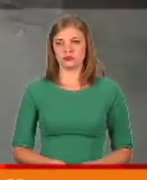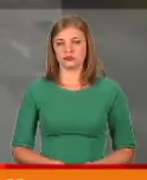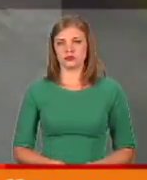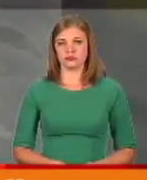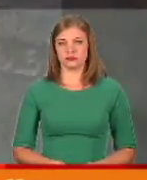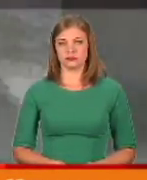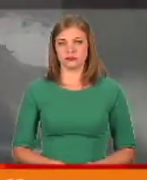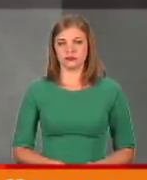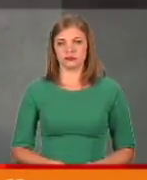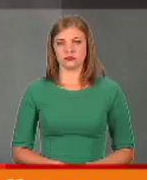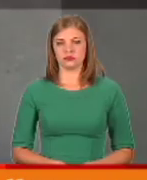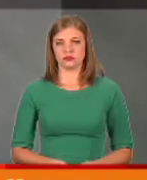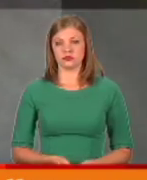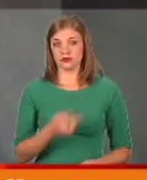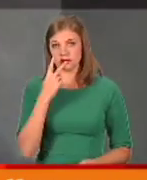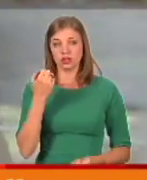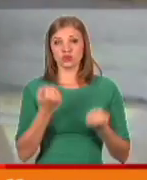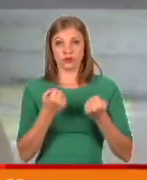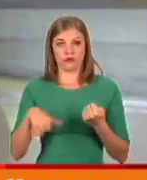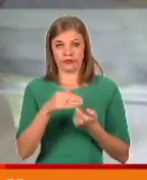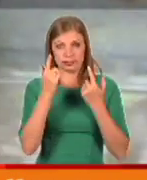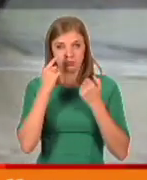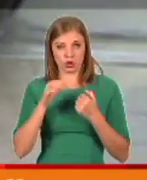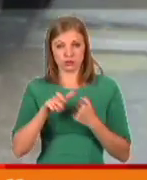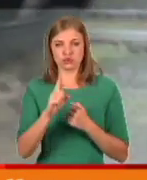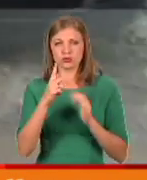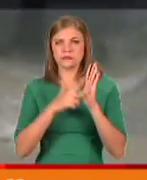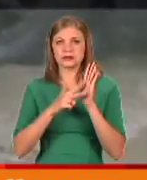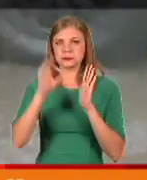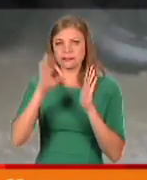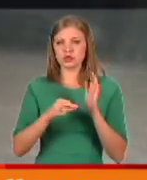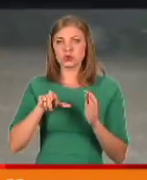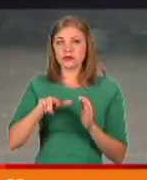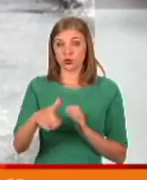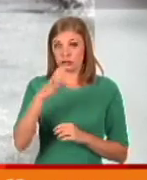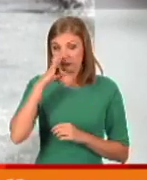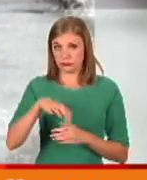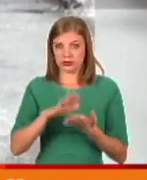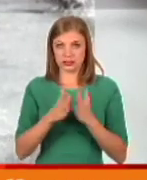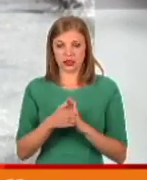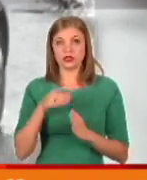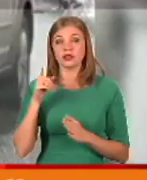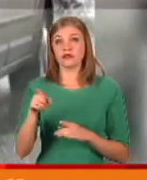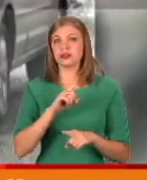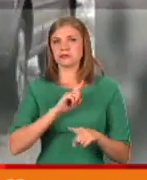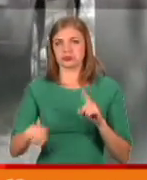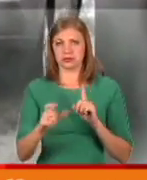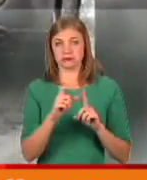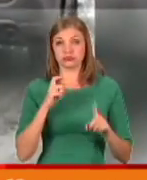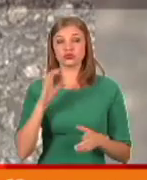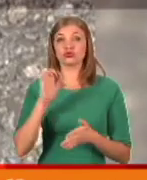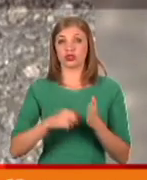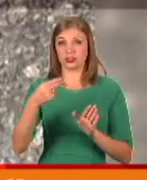Оба. Шофера плачуть по дорозі. Чому 80% доріг в Україні у жалюгідному стані, Роман блискавично відповідає.